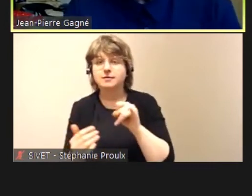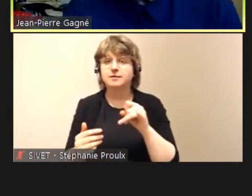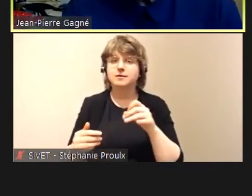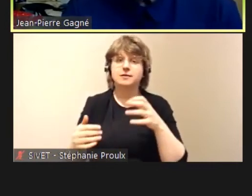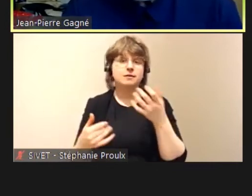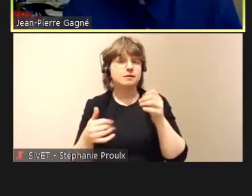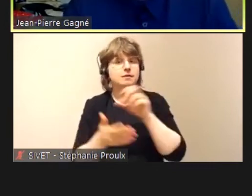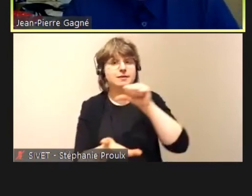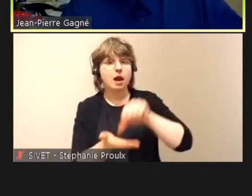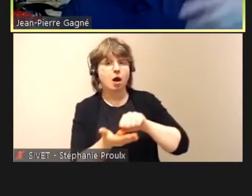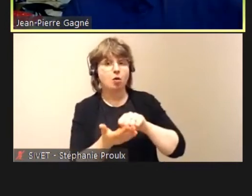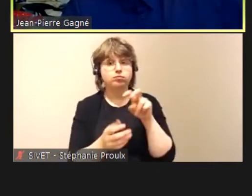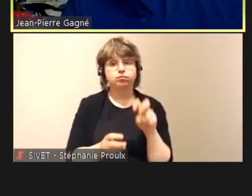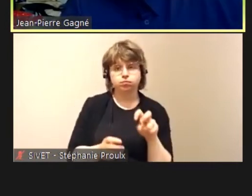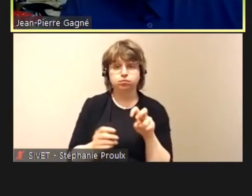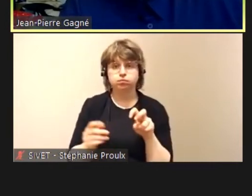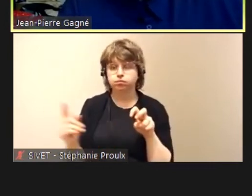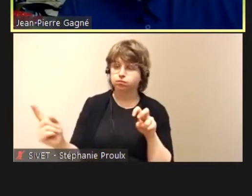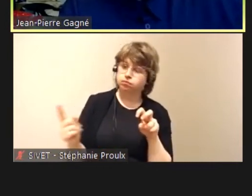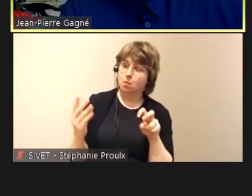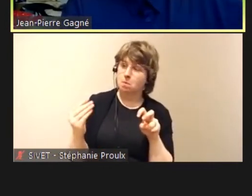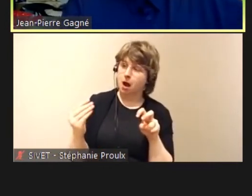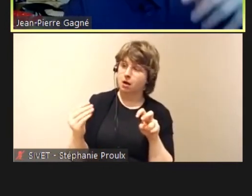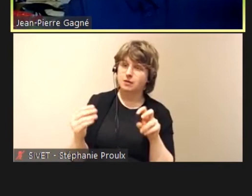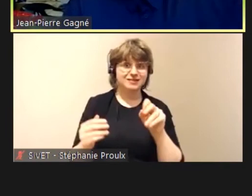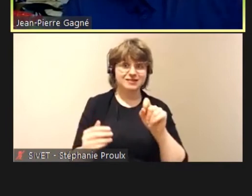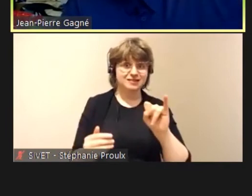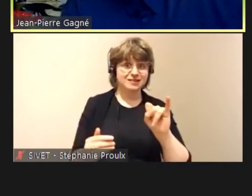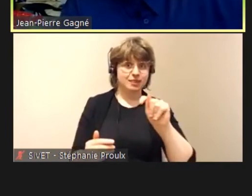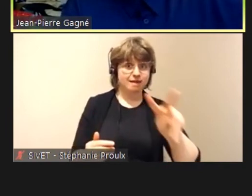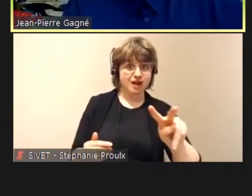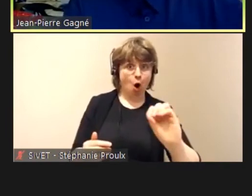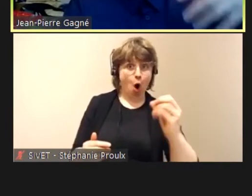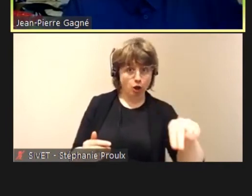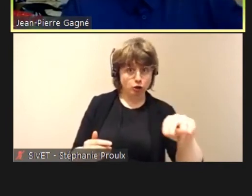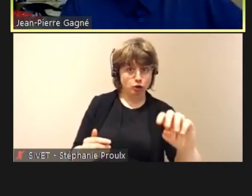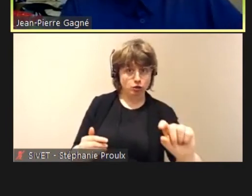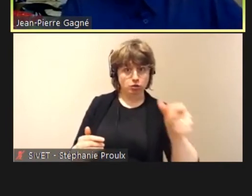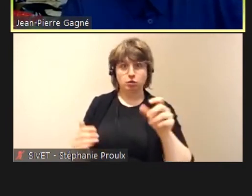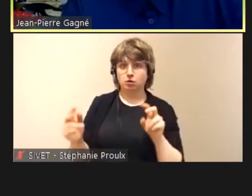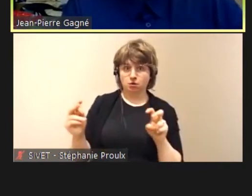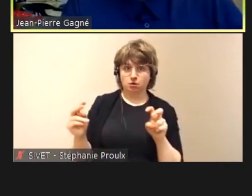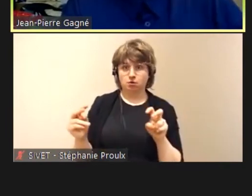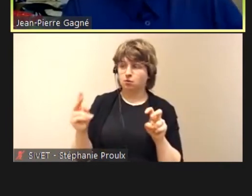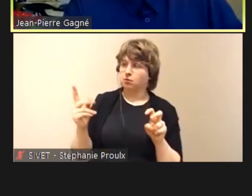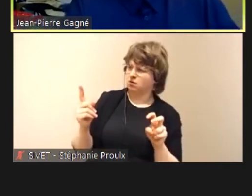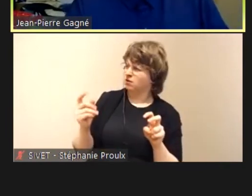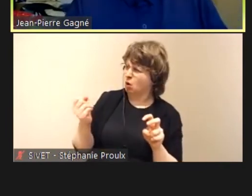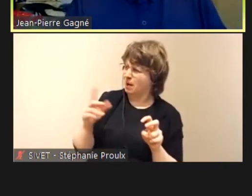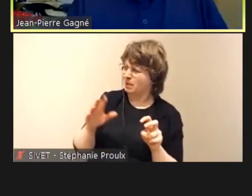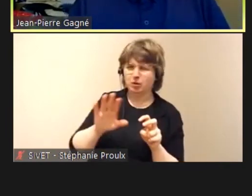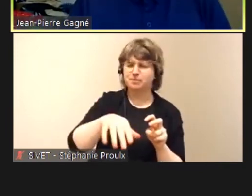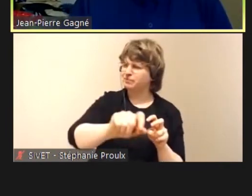le salon puis quelqu'un vient nous parler et que la télévision fonctionne, bien, c'est une source de bruit, ça va faire en sorte qu'on va avoir plus de difficultés